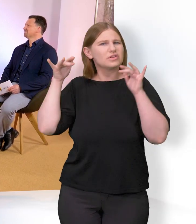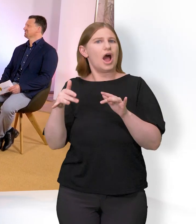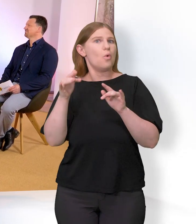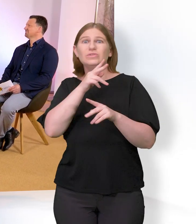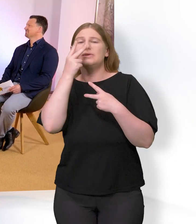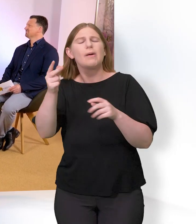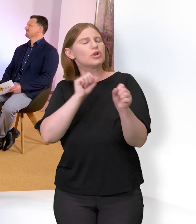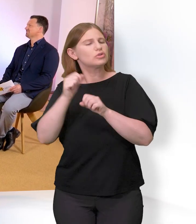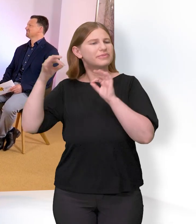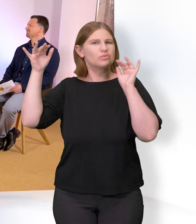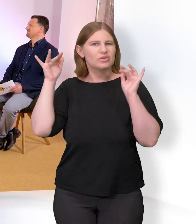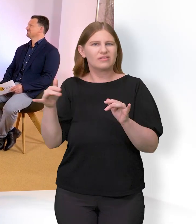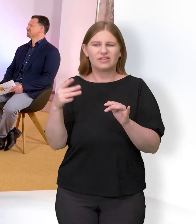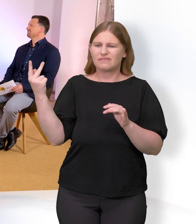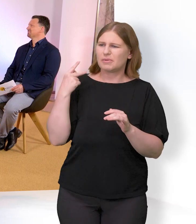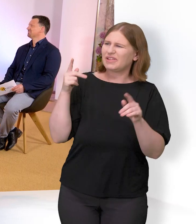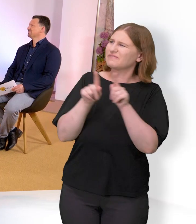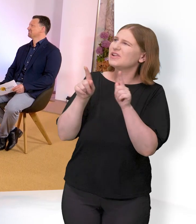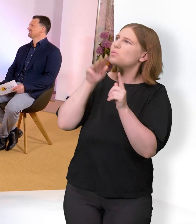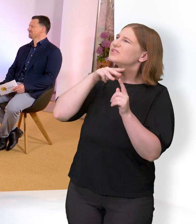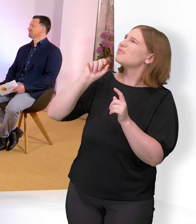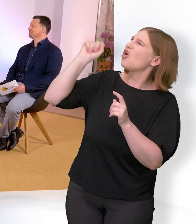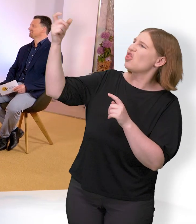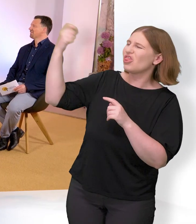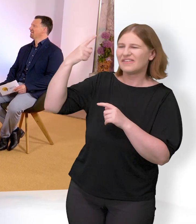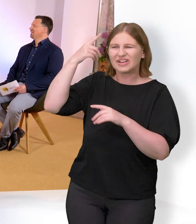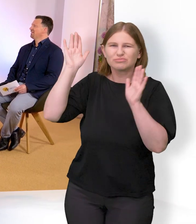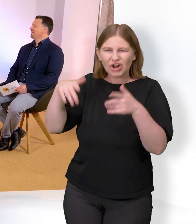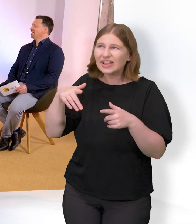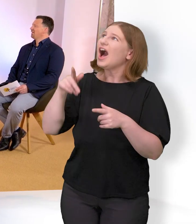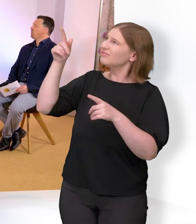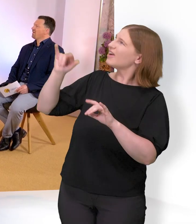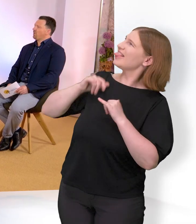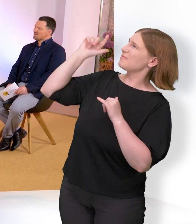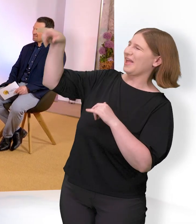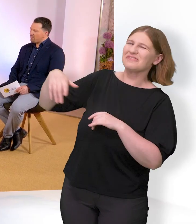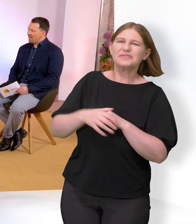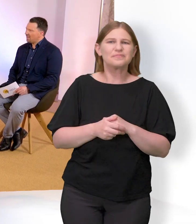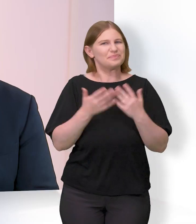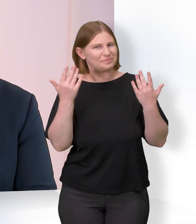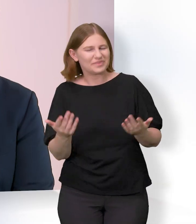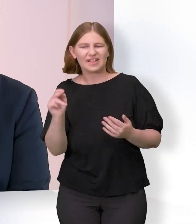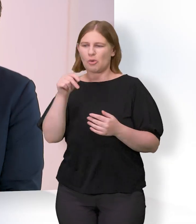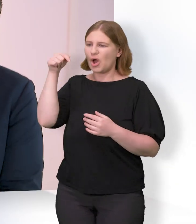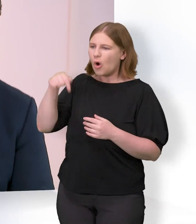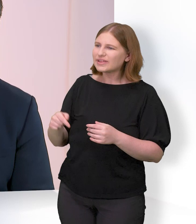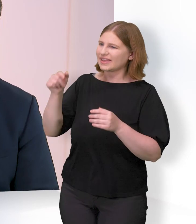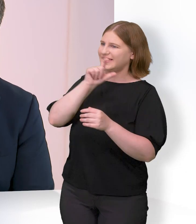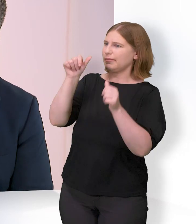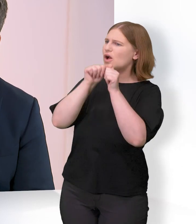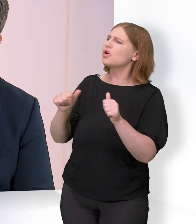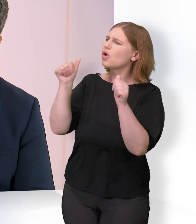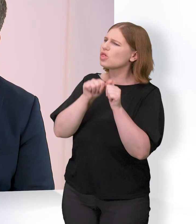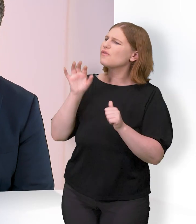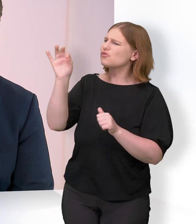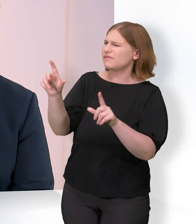da. Und das ist wie eine WhatsApp-Nachricht schicken, nur dass du ihn erlebst. Ja. Naomi, wir haben heute das Thema Glück. Was ist denn Glück für